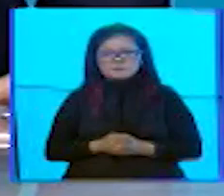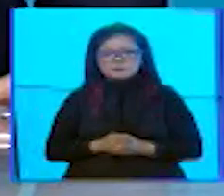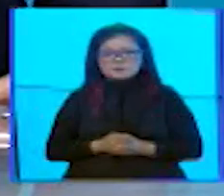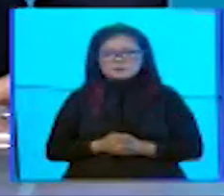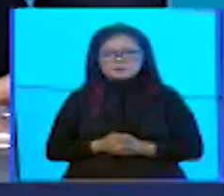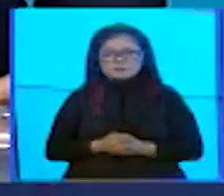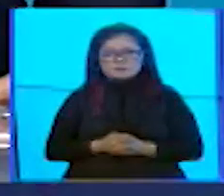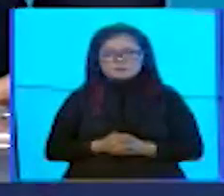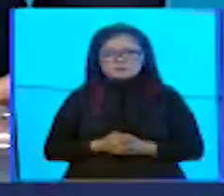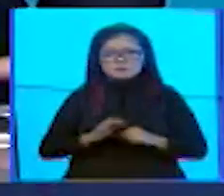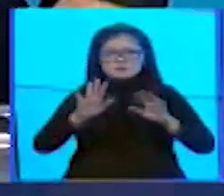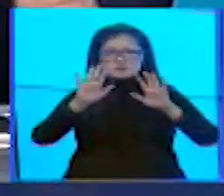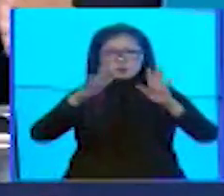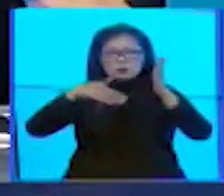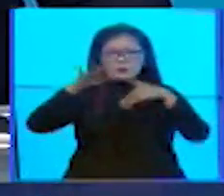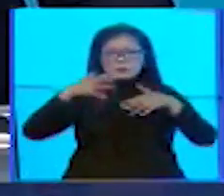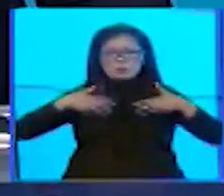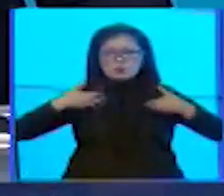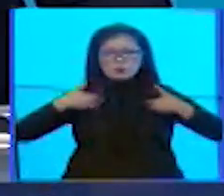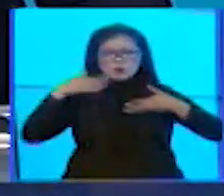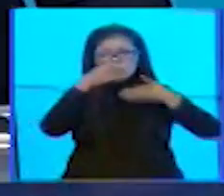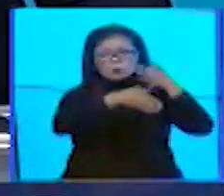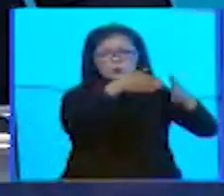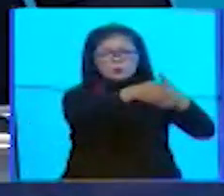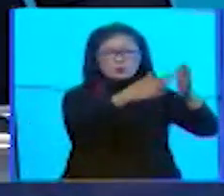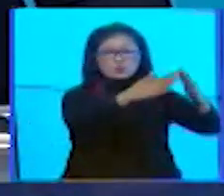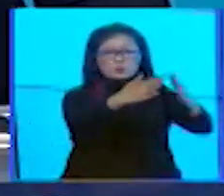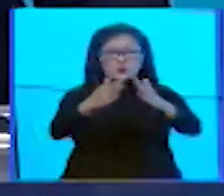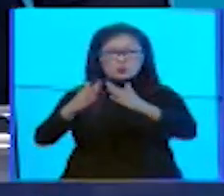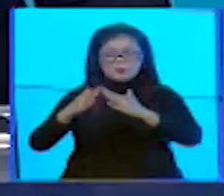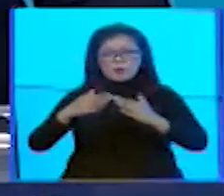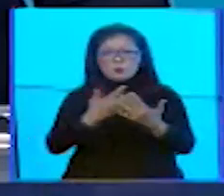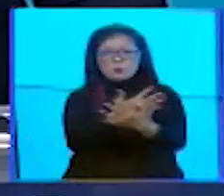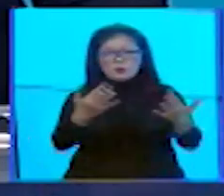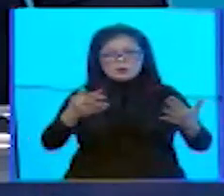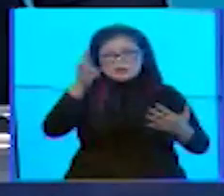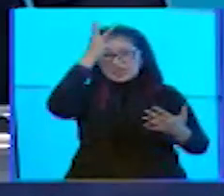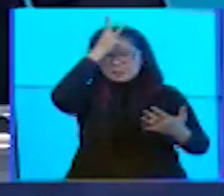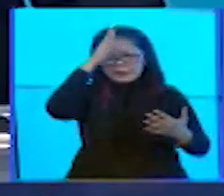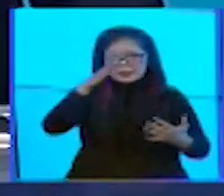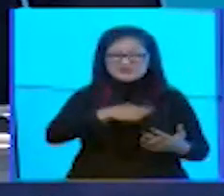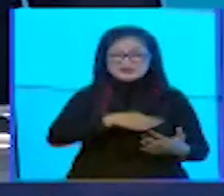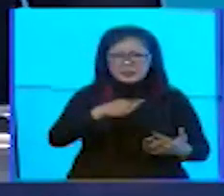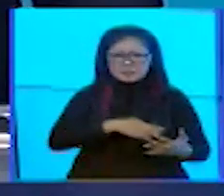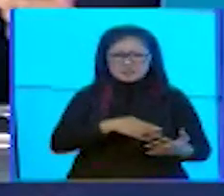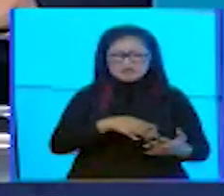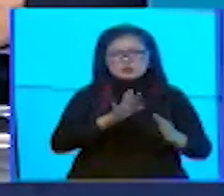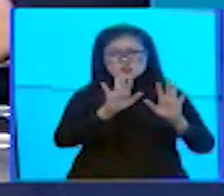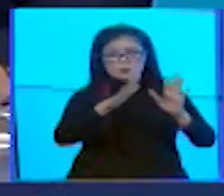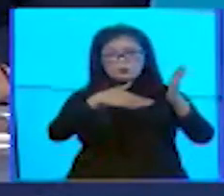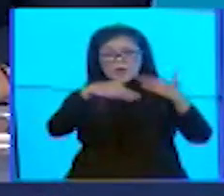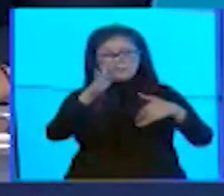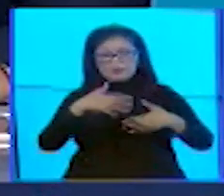Ke informasi lain, puluhan monyet liar masuk ke permukiman warga di Kabupaten Banjar, Kalimantan Selatan. Diduga puluhan monyet keluar dari